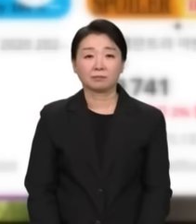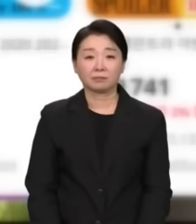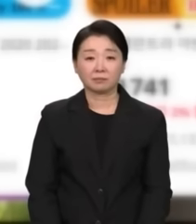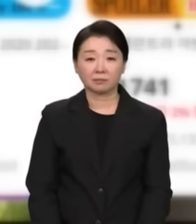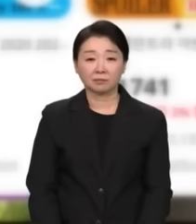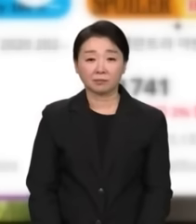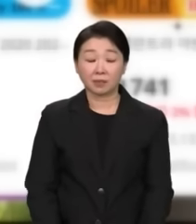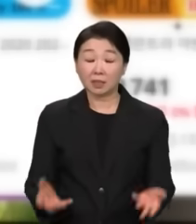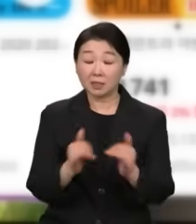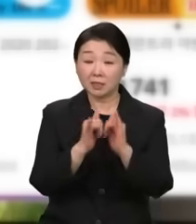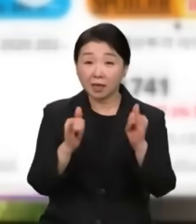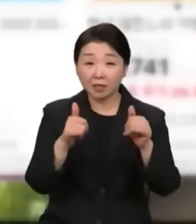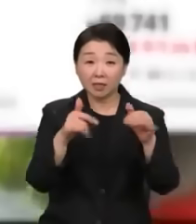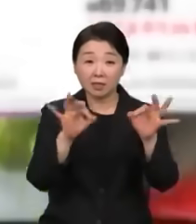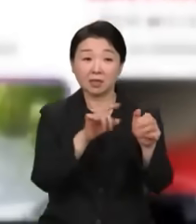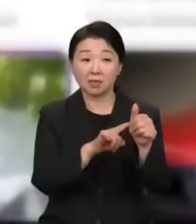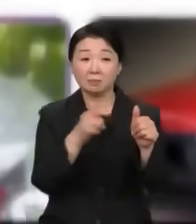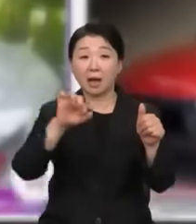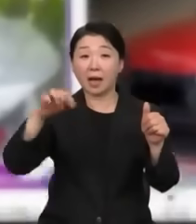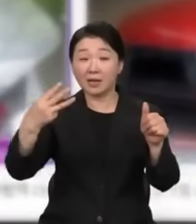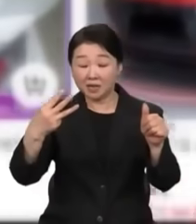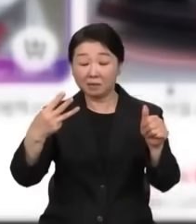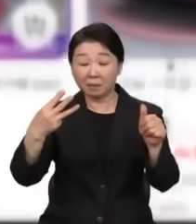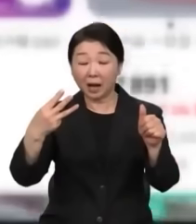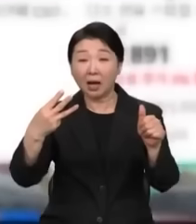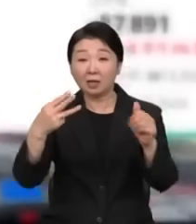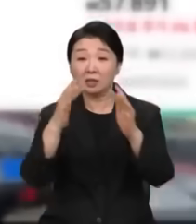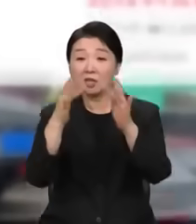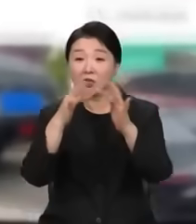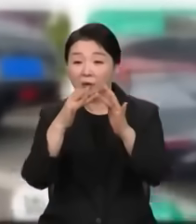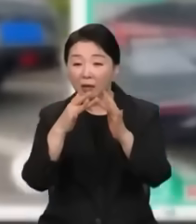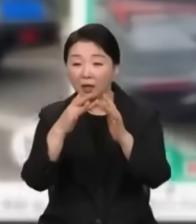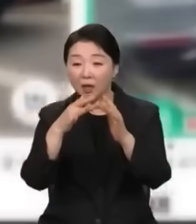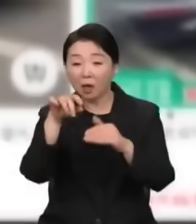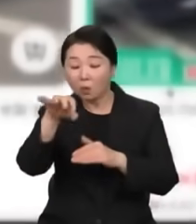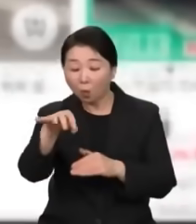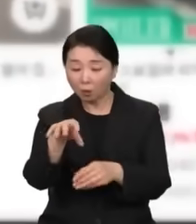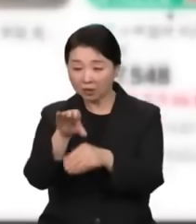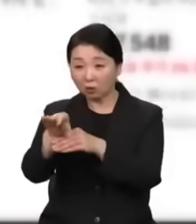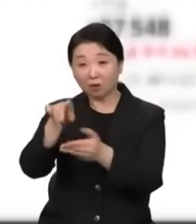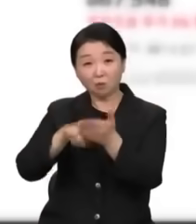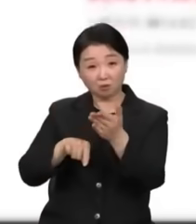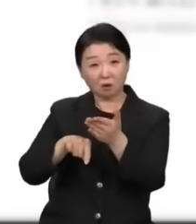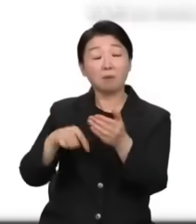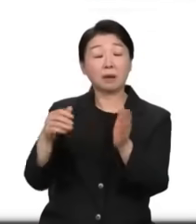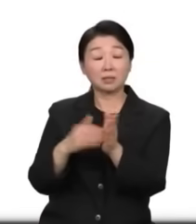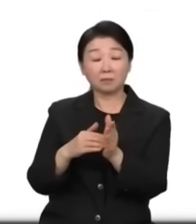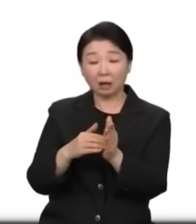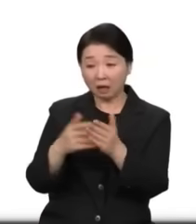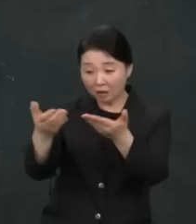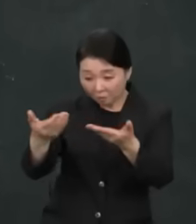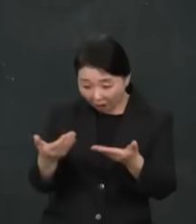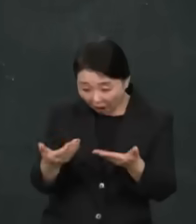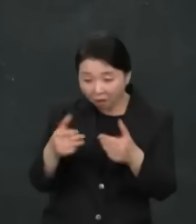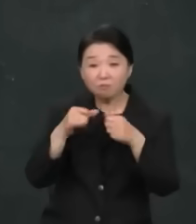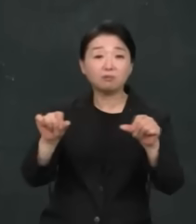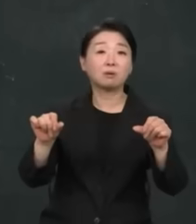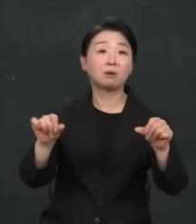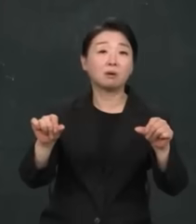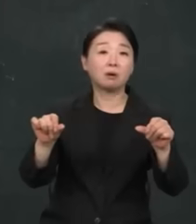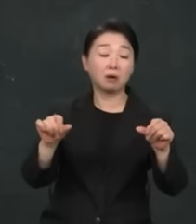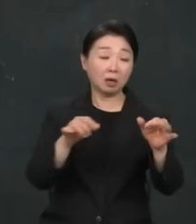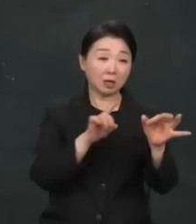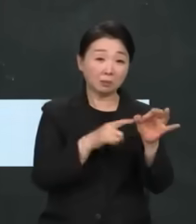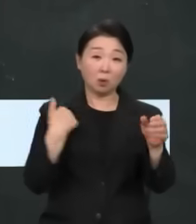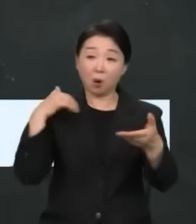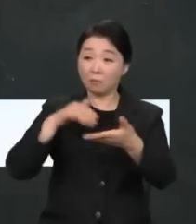직장인 김모 씨는 지난해 알리익스프레스에서 자동차 용품을 주문했습니다. 도착한 물건은 부서진 상태였습니다. 김 씨는